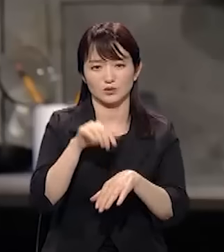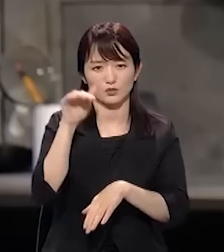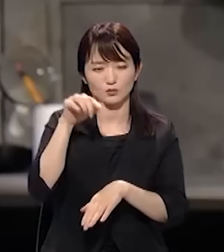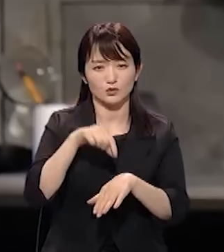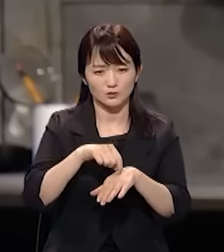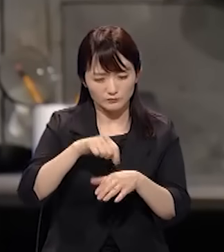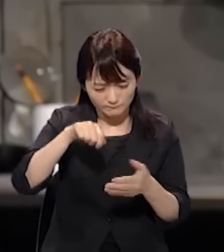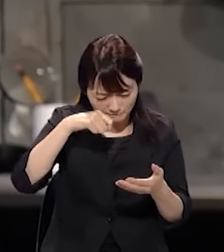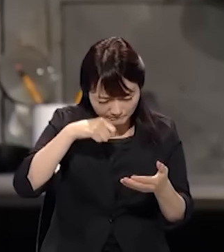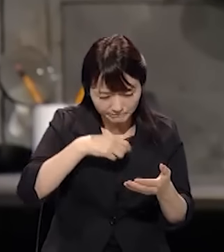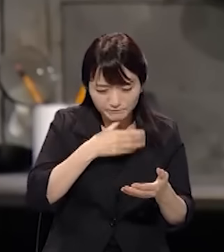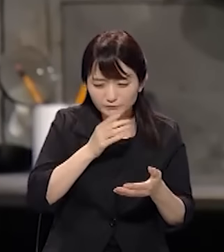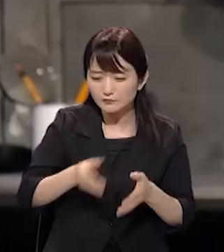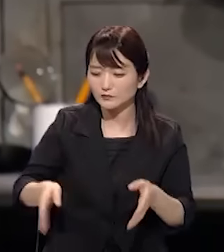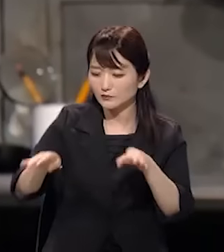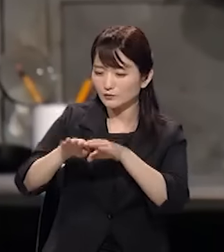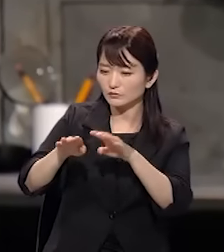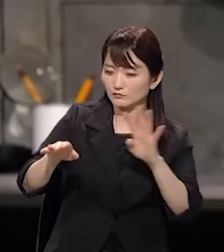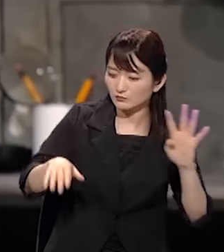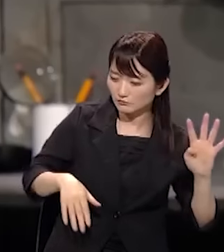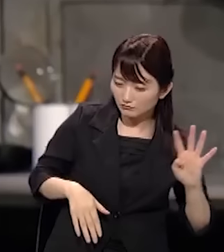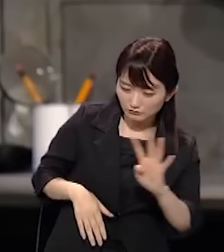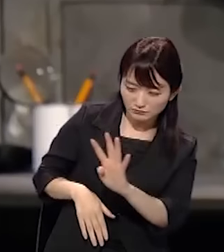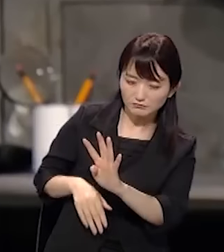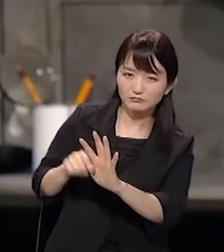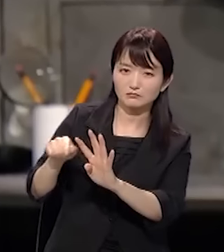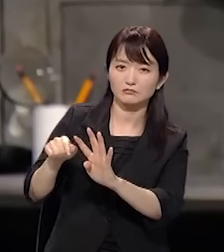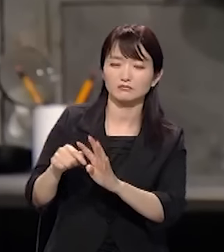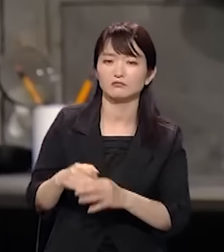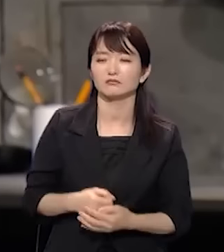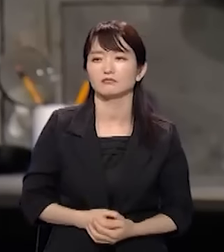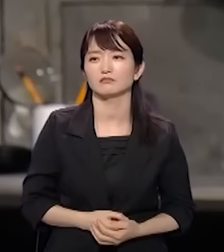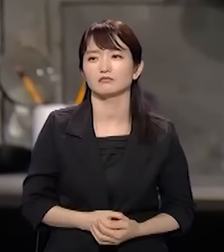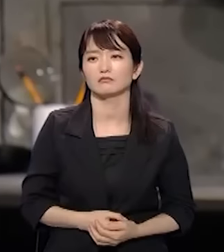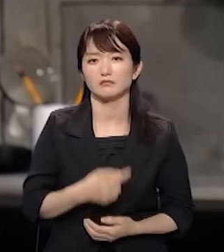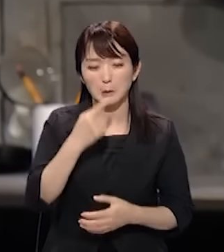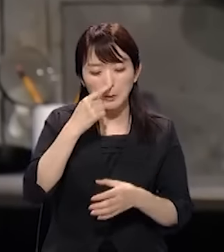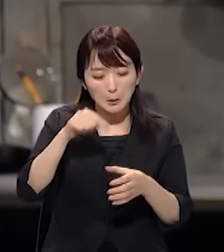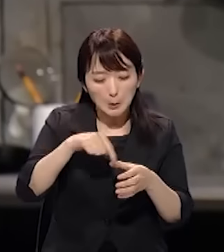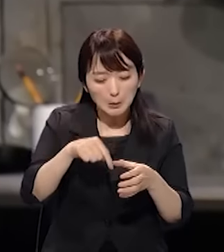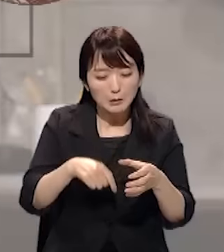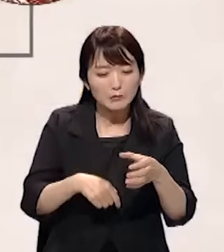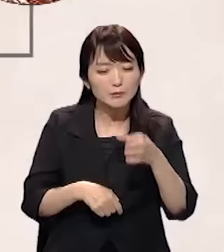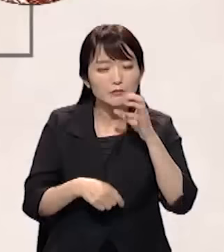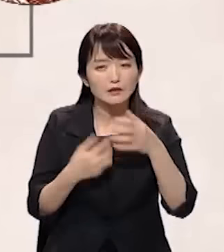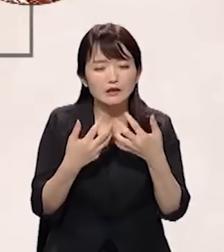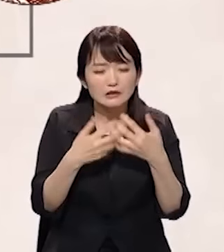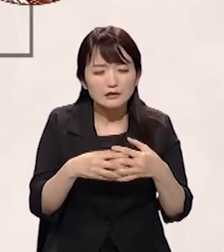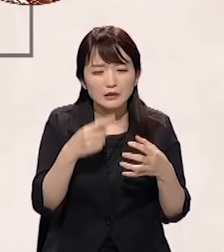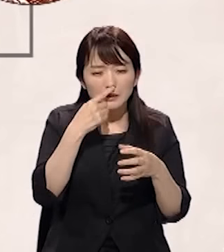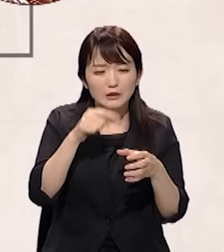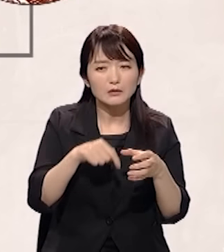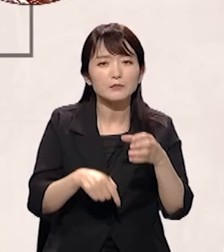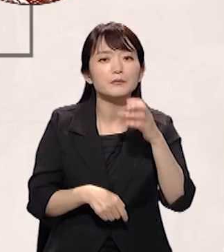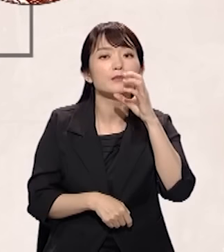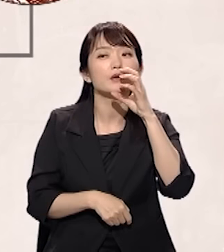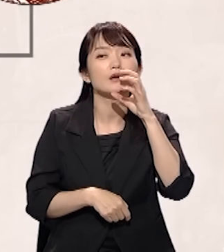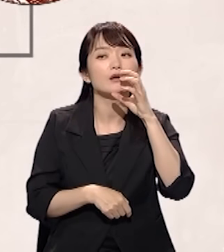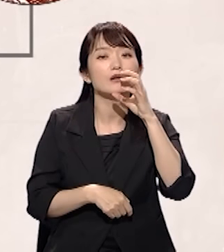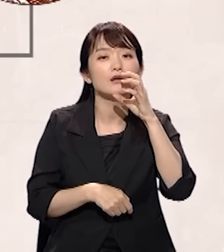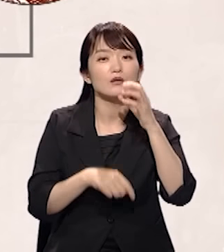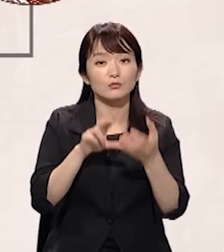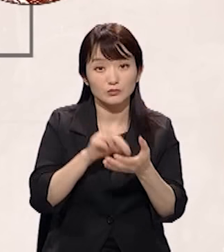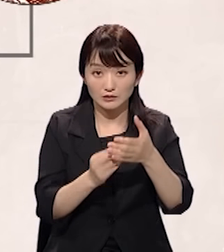경로당으로 왔습니다 경로당에 와서이 커피를 마신 냉 커피를 마신 다음에 이제 문제가 일어났다고